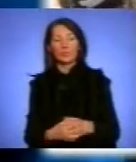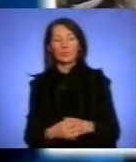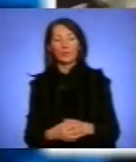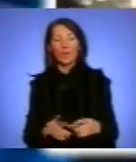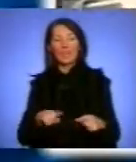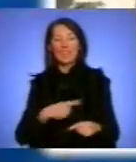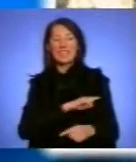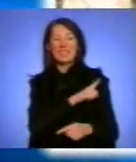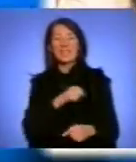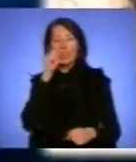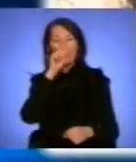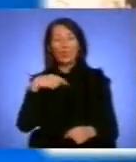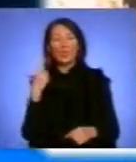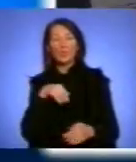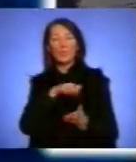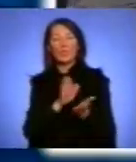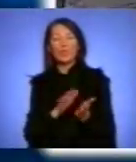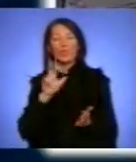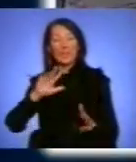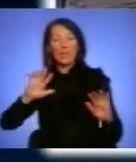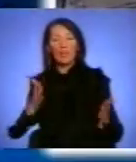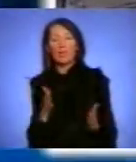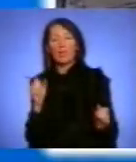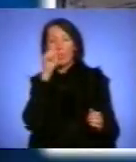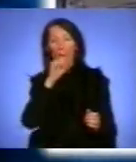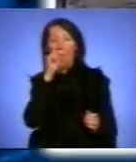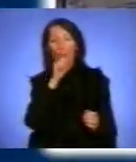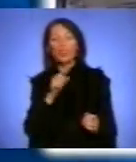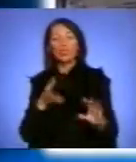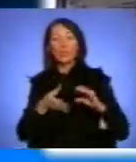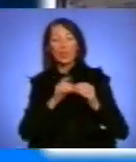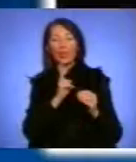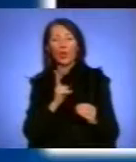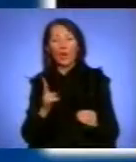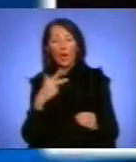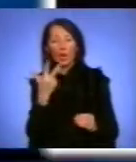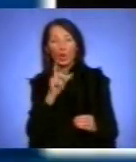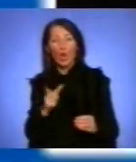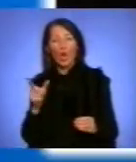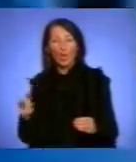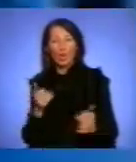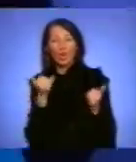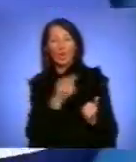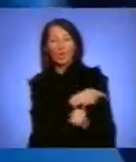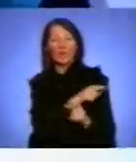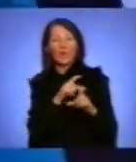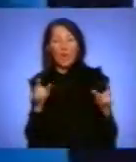Через сильні морози в області зареєстровано 3 випадки переохолодження, внаслідок яких 3 людей опинилися у лікарнях.